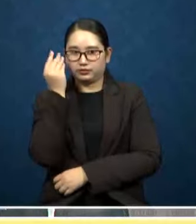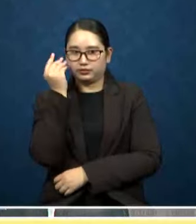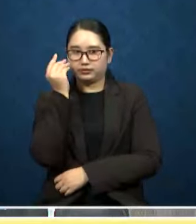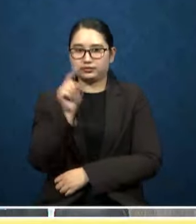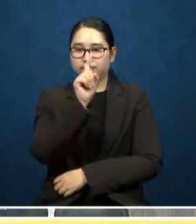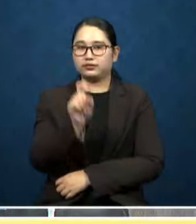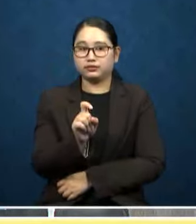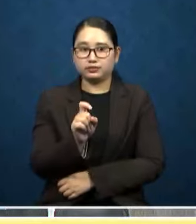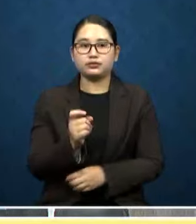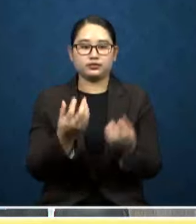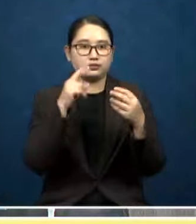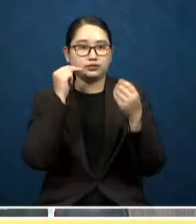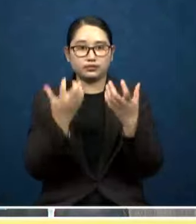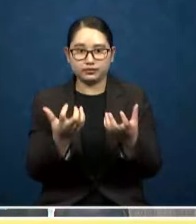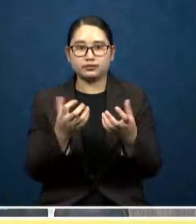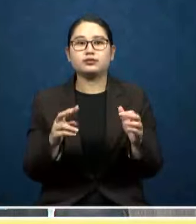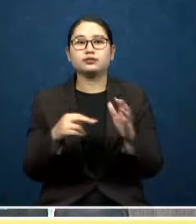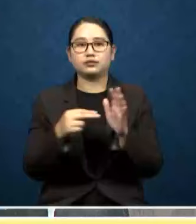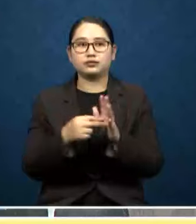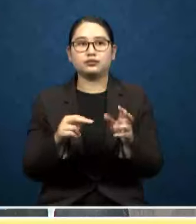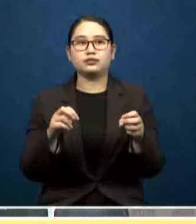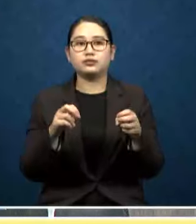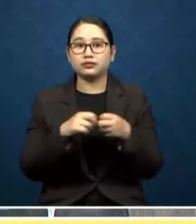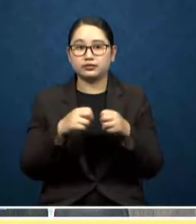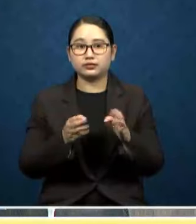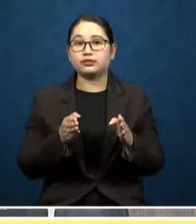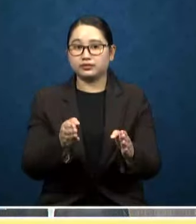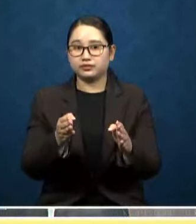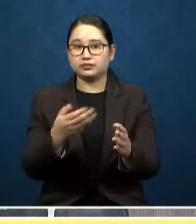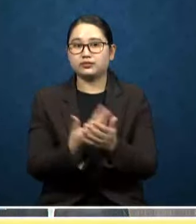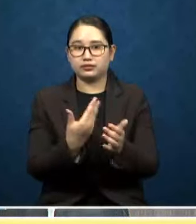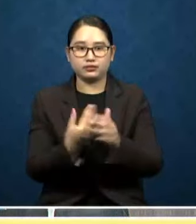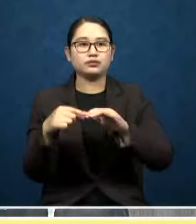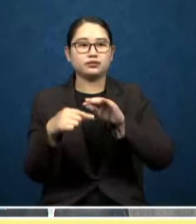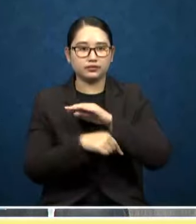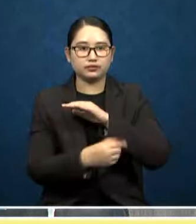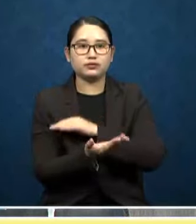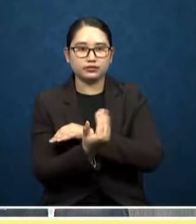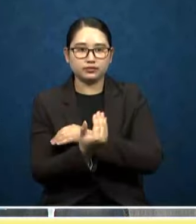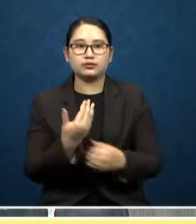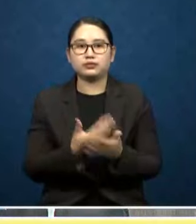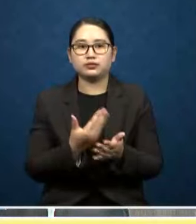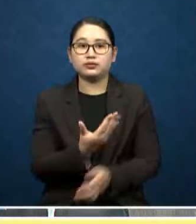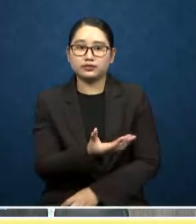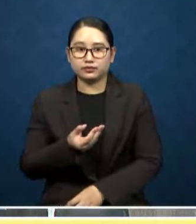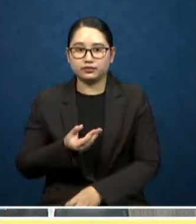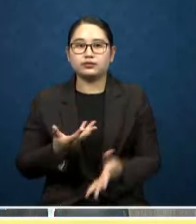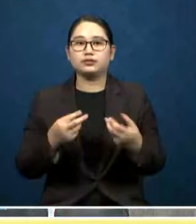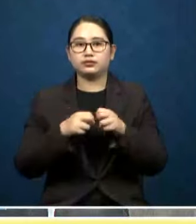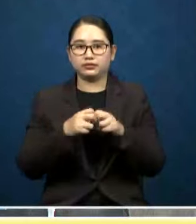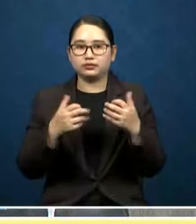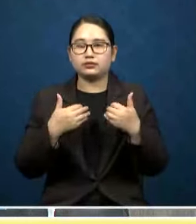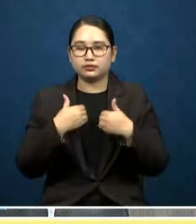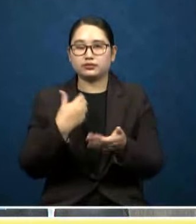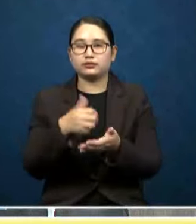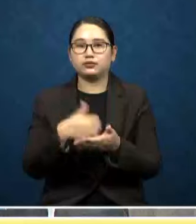การใช้ดุลพินิจเเป็นช่องทางของการเรียกรับผลประโยชน์นเป็นปัญหาตามมาเพราะฉะนั้นจะเห็น